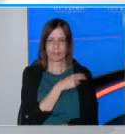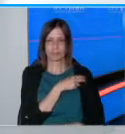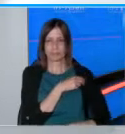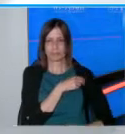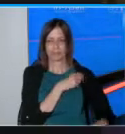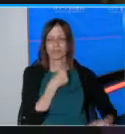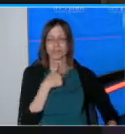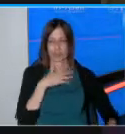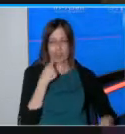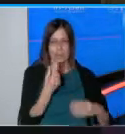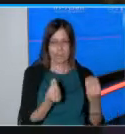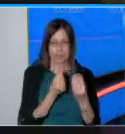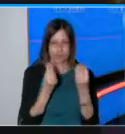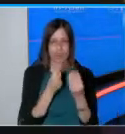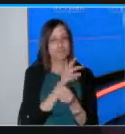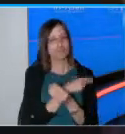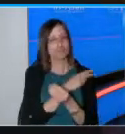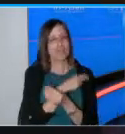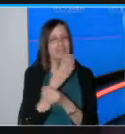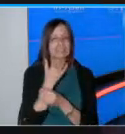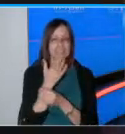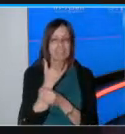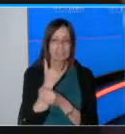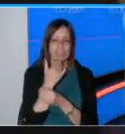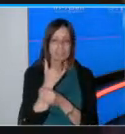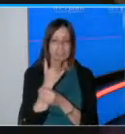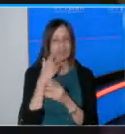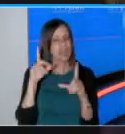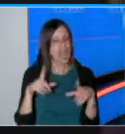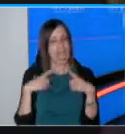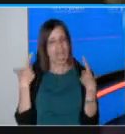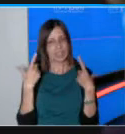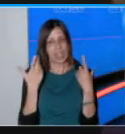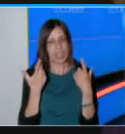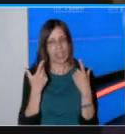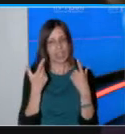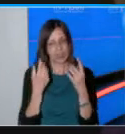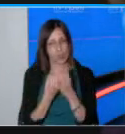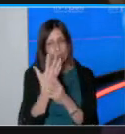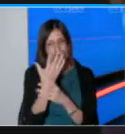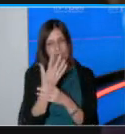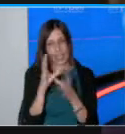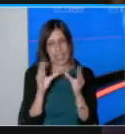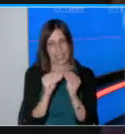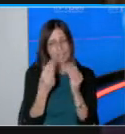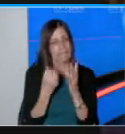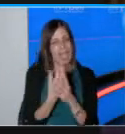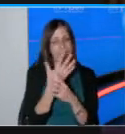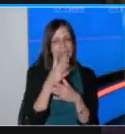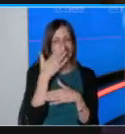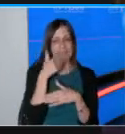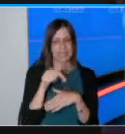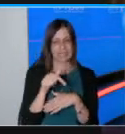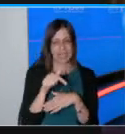אני רוצה לומר משהו. משטרת ישראל... חיה מקום, הוקמה עם הקמת מדינת